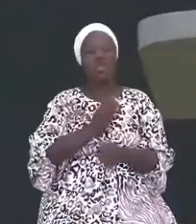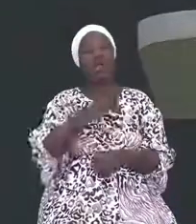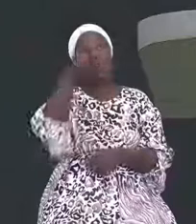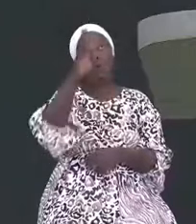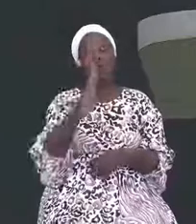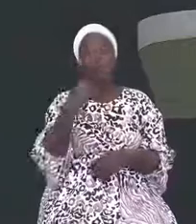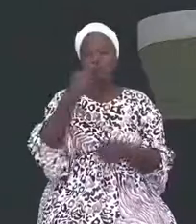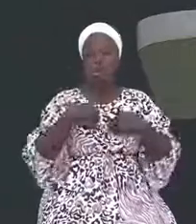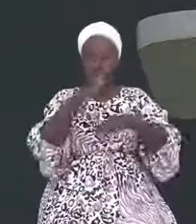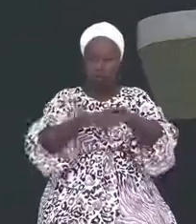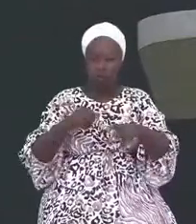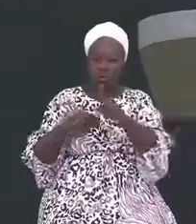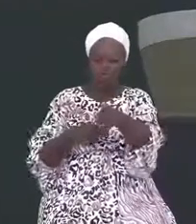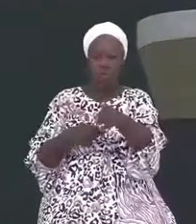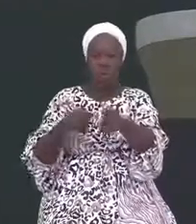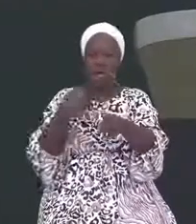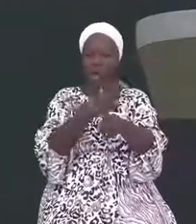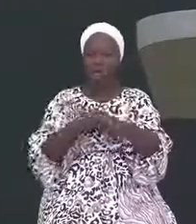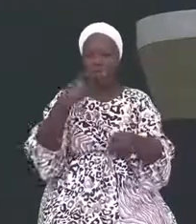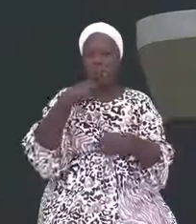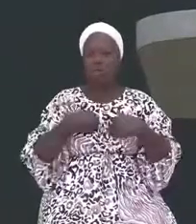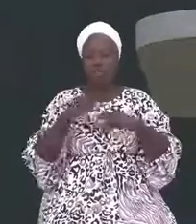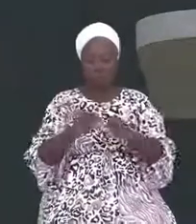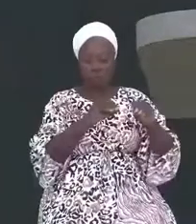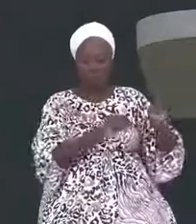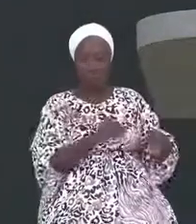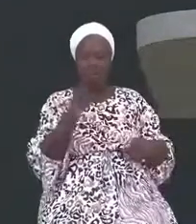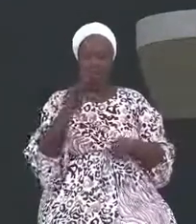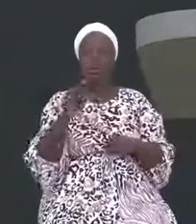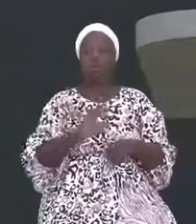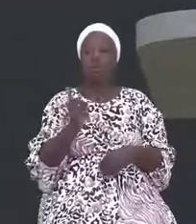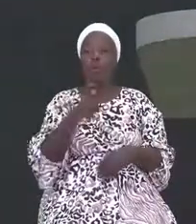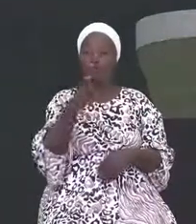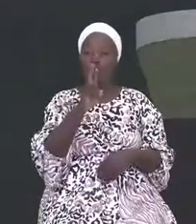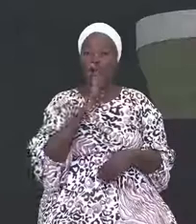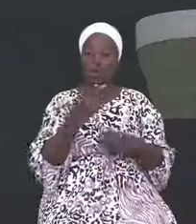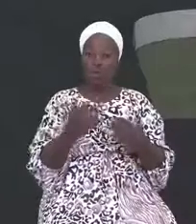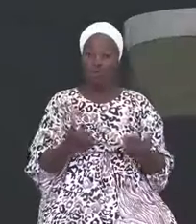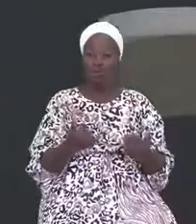t'a appelé et qui t'a placé là où tu te trouves,